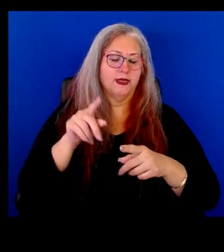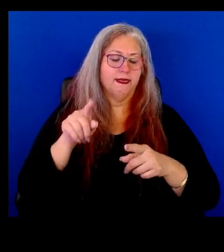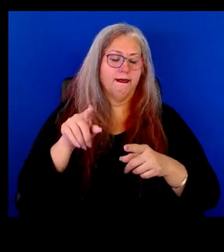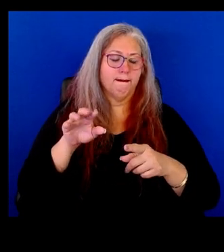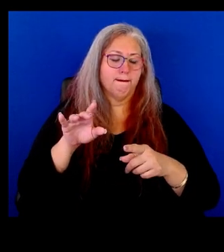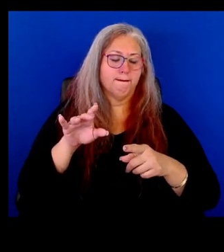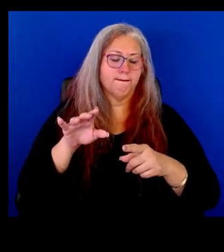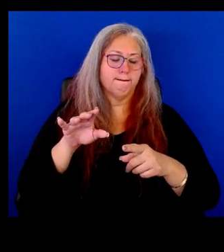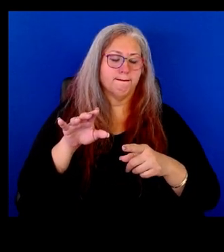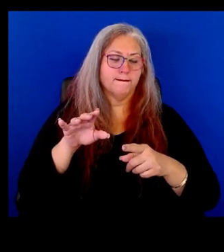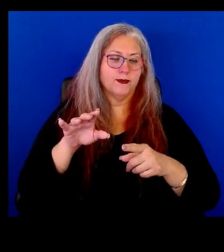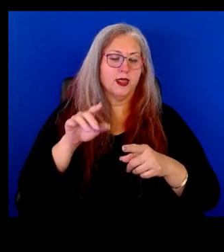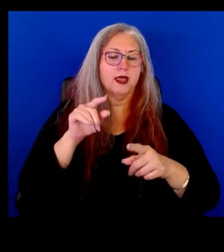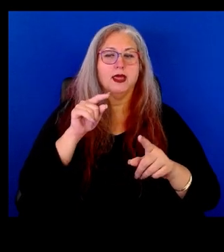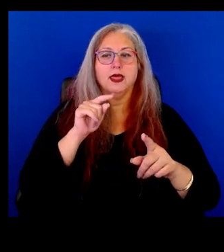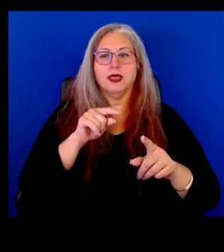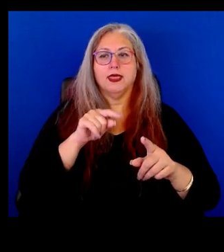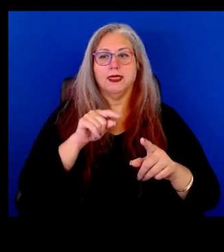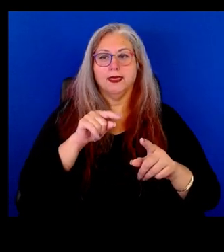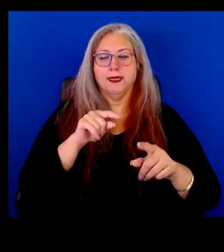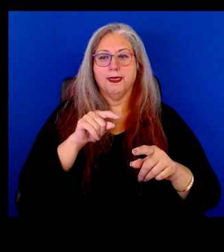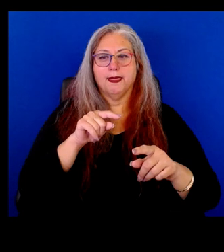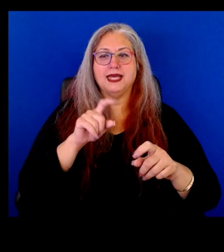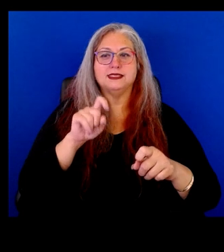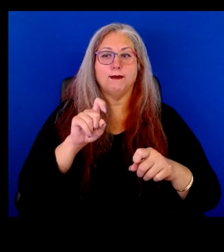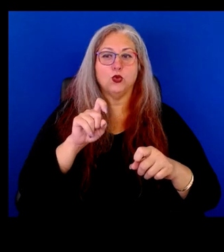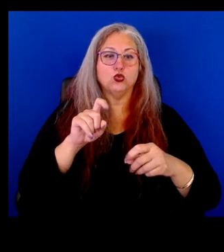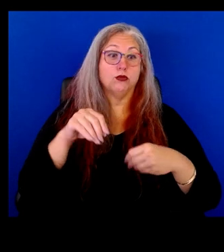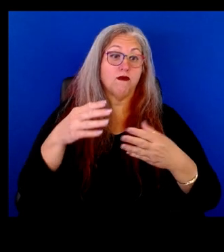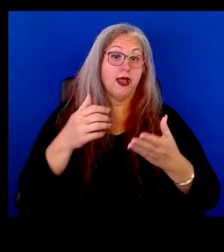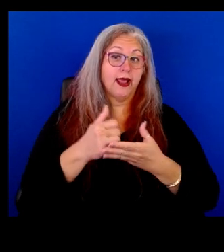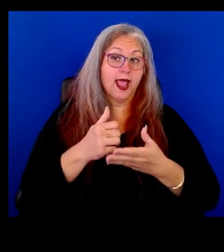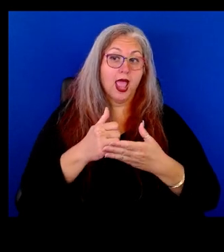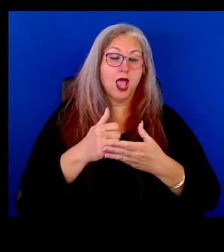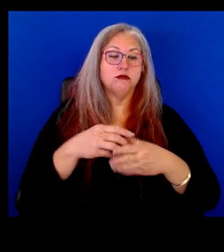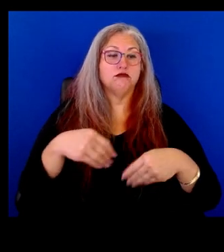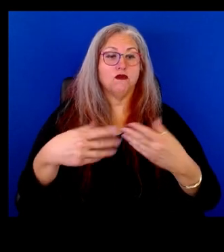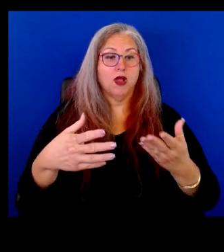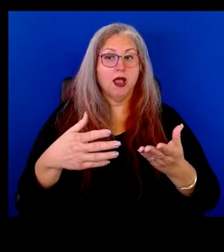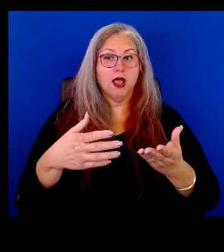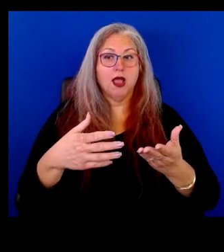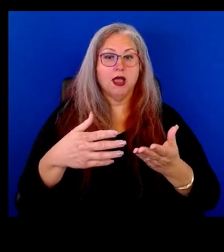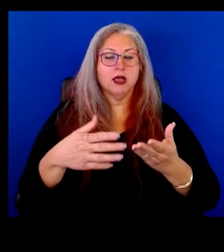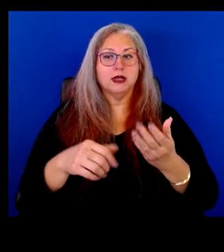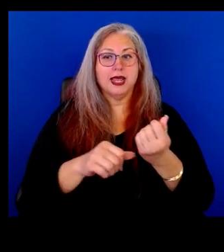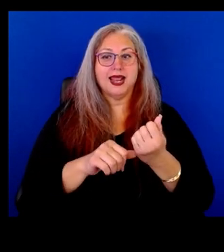the is that they were supposed to help and provide aid